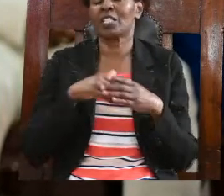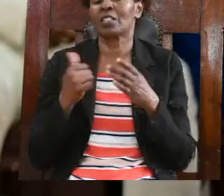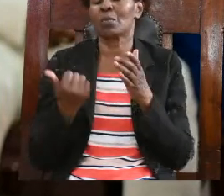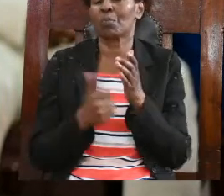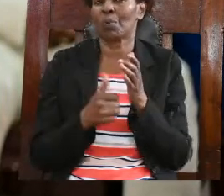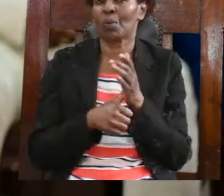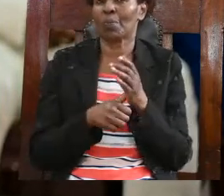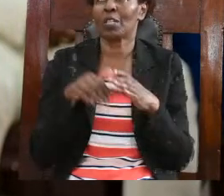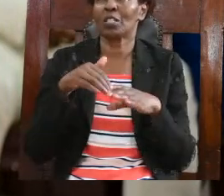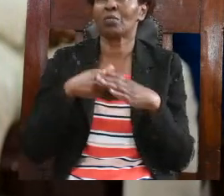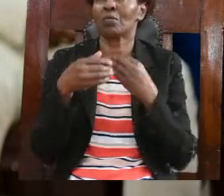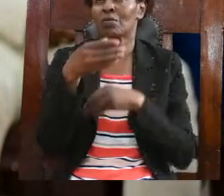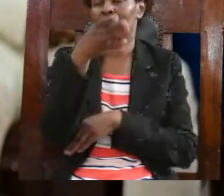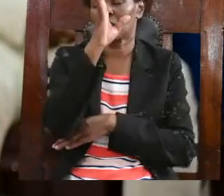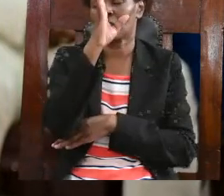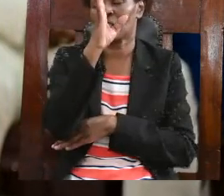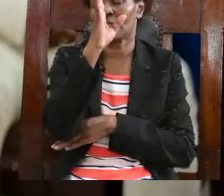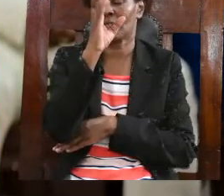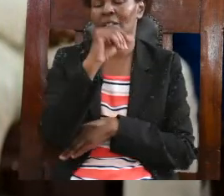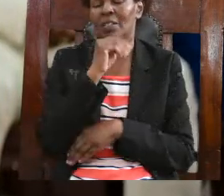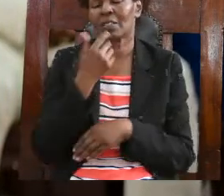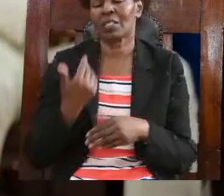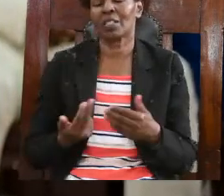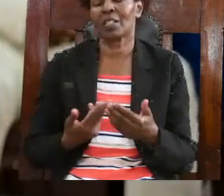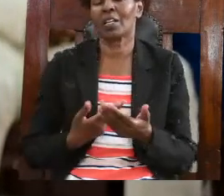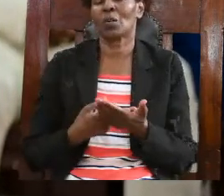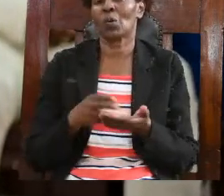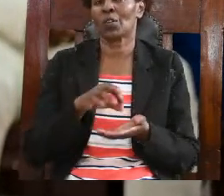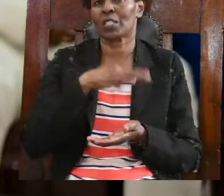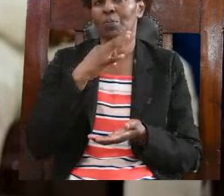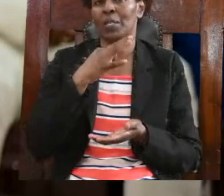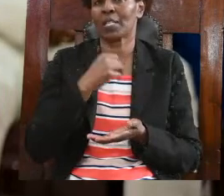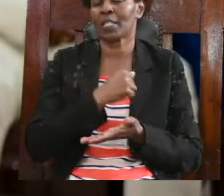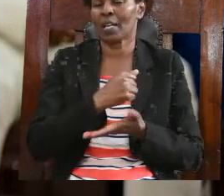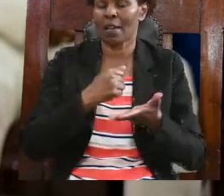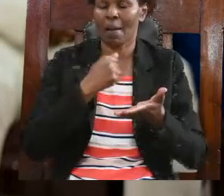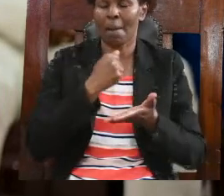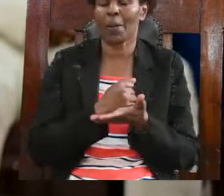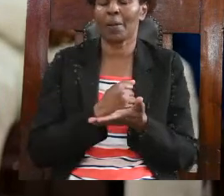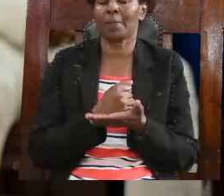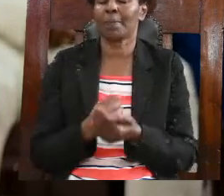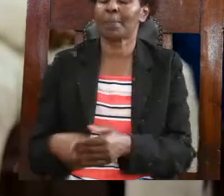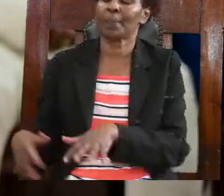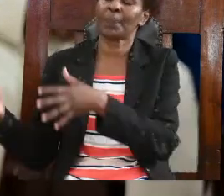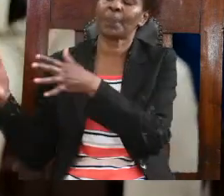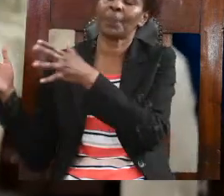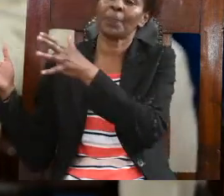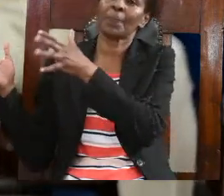majaribu. Katika jina la Baba, la Mwana na la Roho Mtakatifu. Amen.